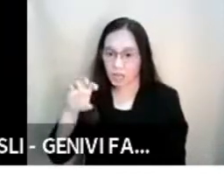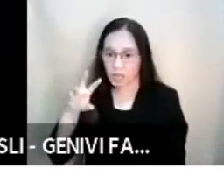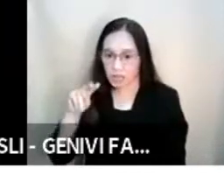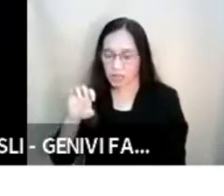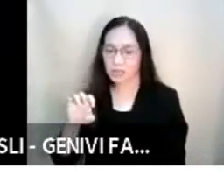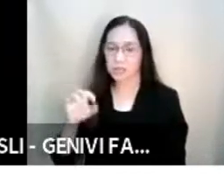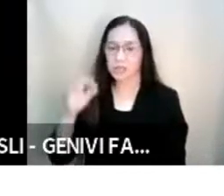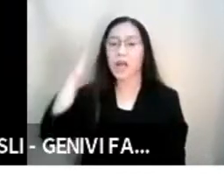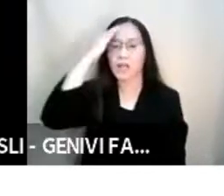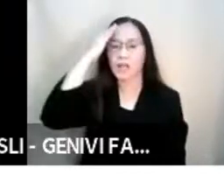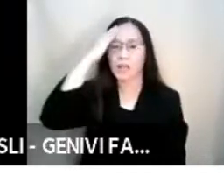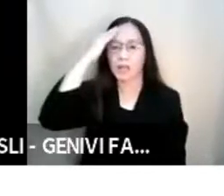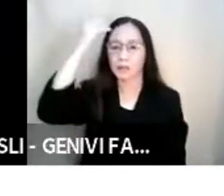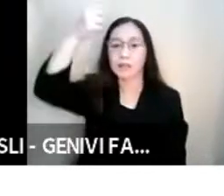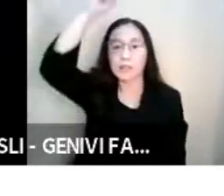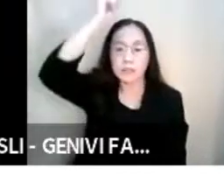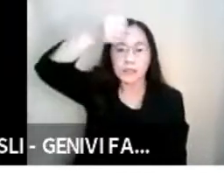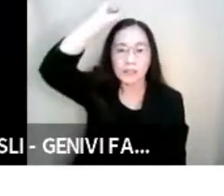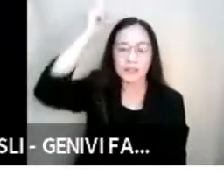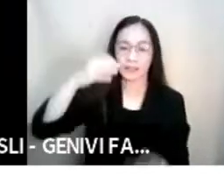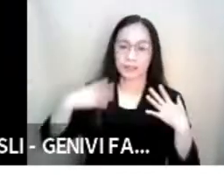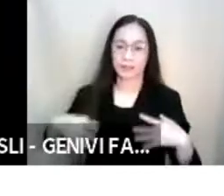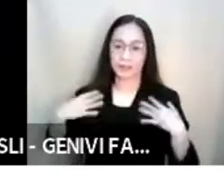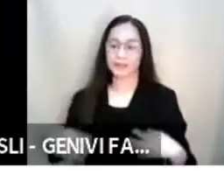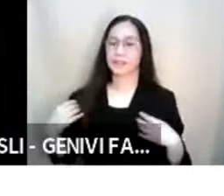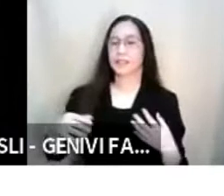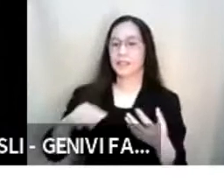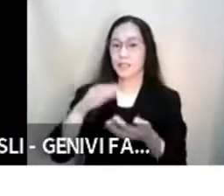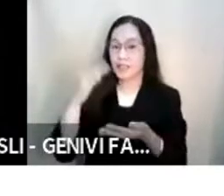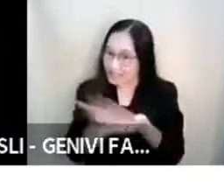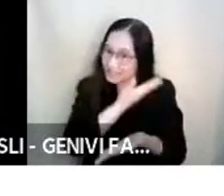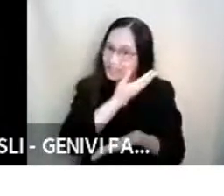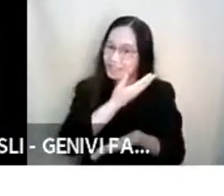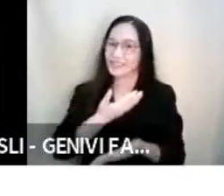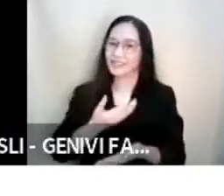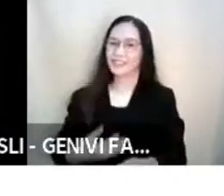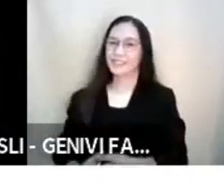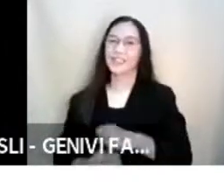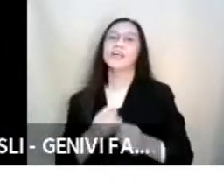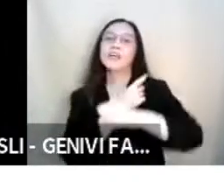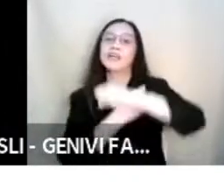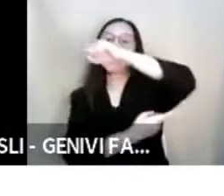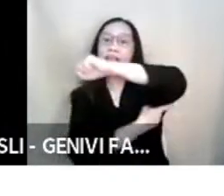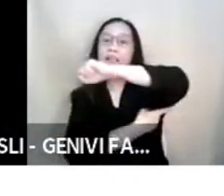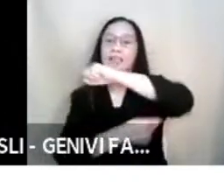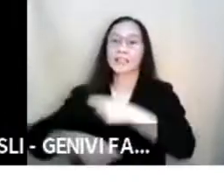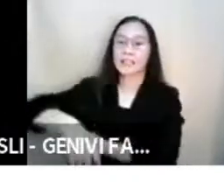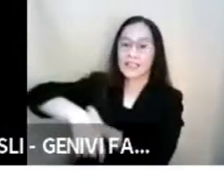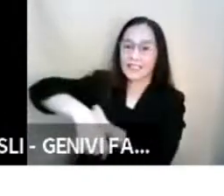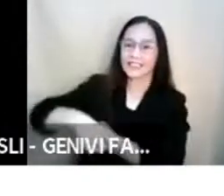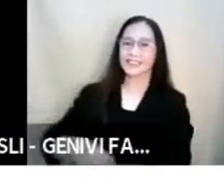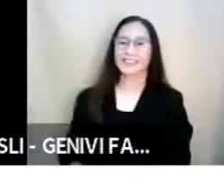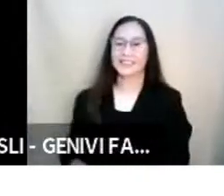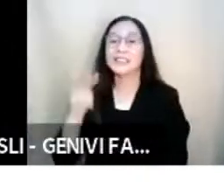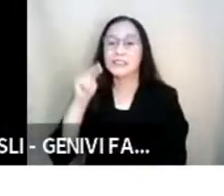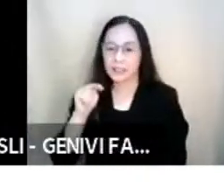siya at magsusuot siya ng bagong damit, maglalagay ng deodorant. Kasama po yan sa mga kailangan natin